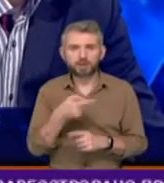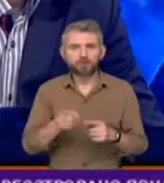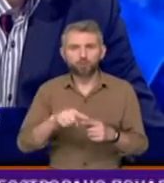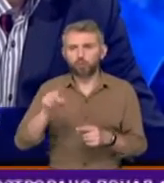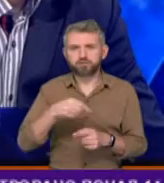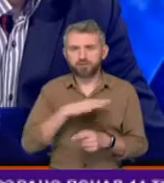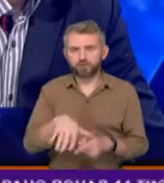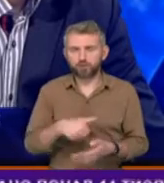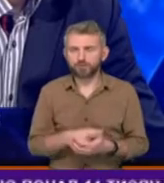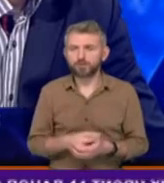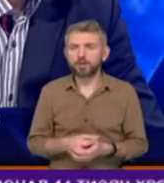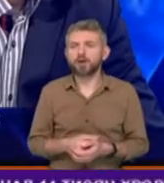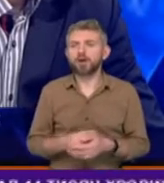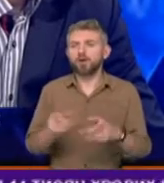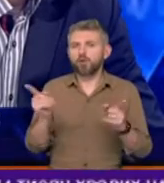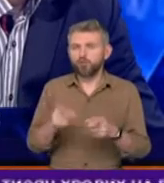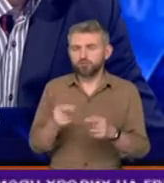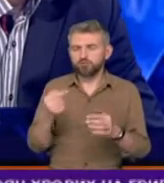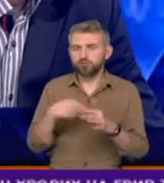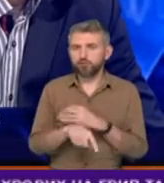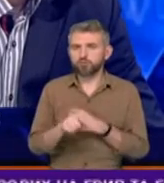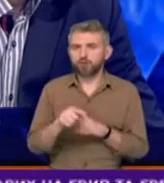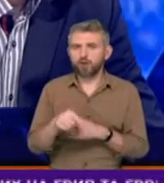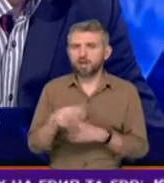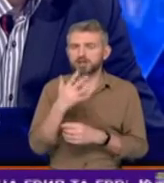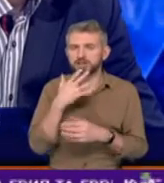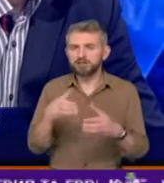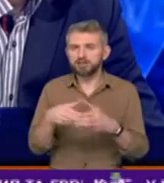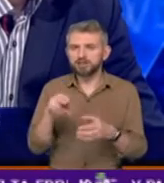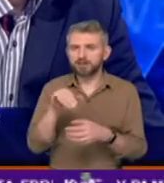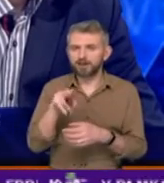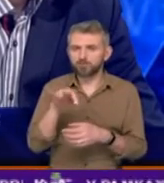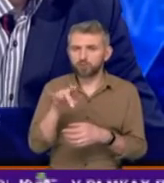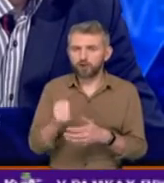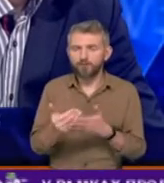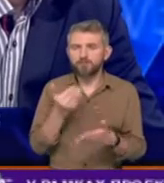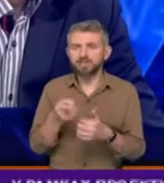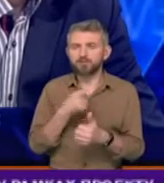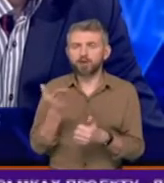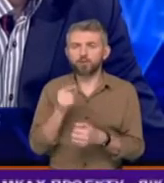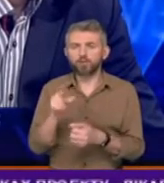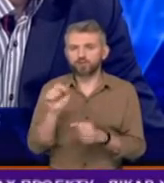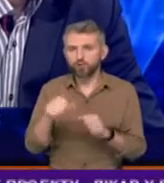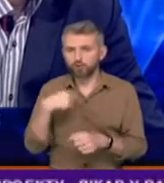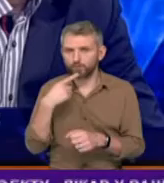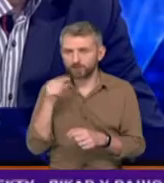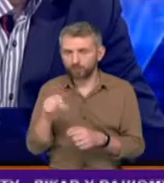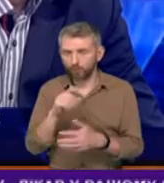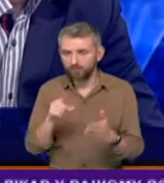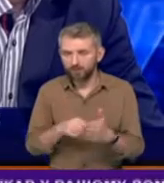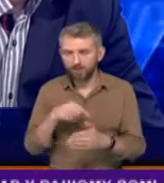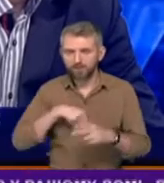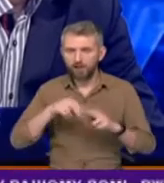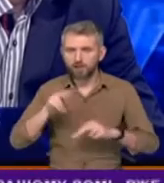вимагали. Одним словом, тобто діаспора, від імені якої ви можете говорити в цій частині,